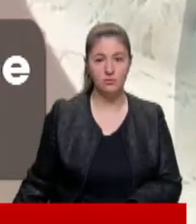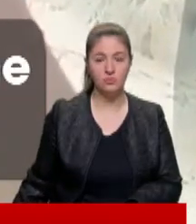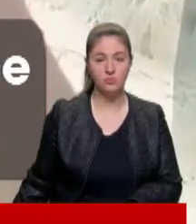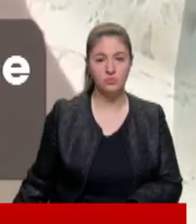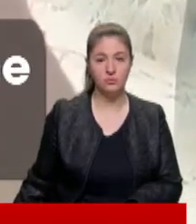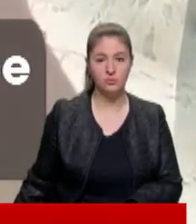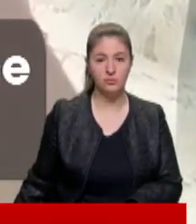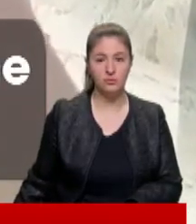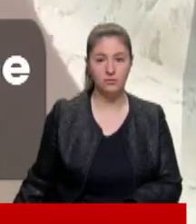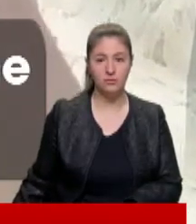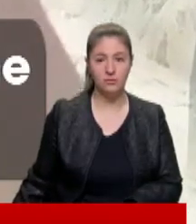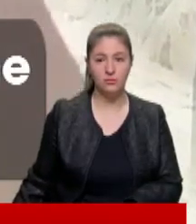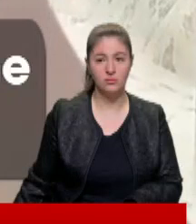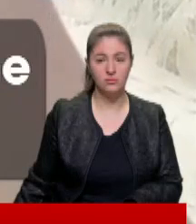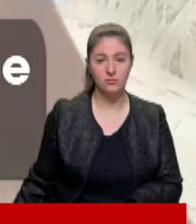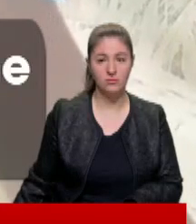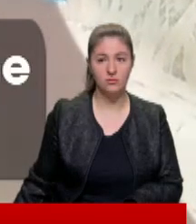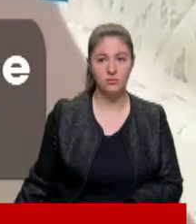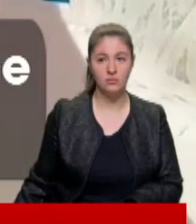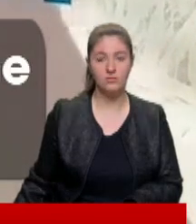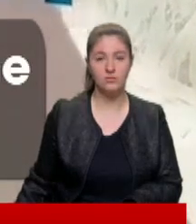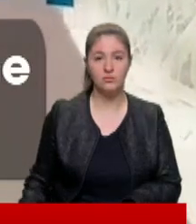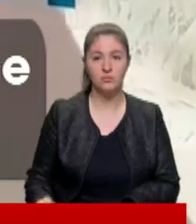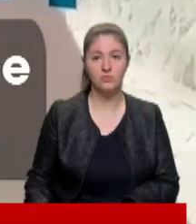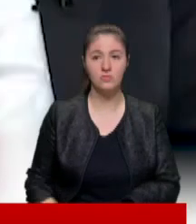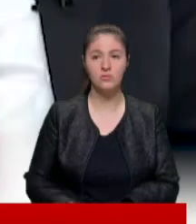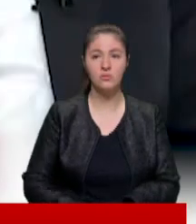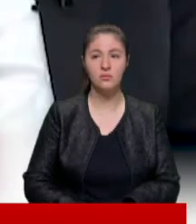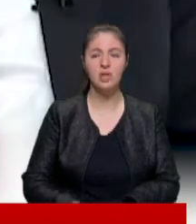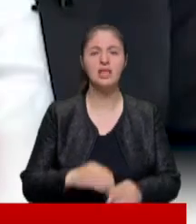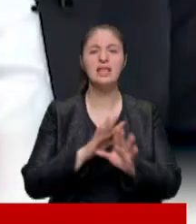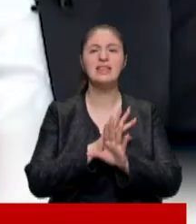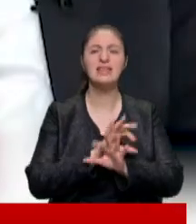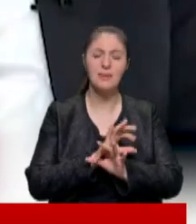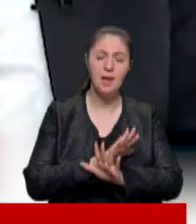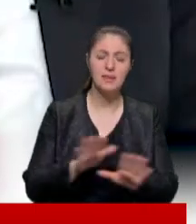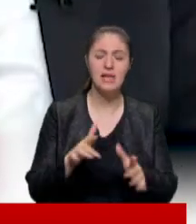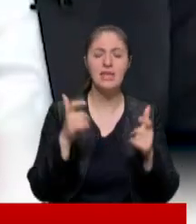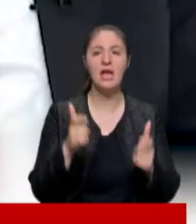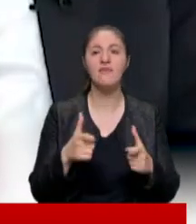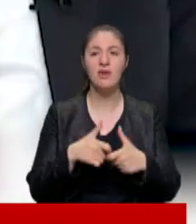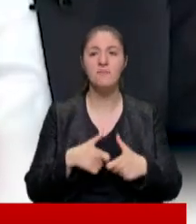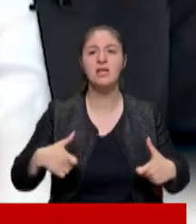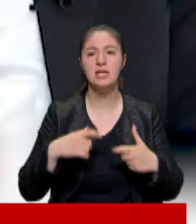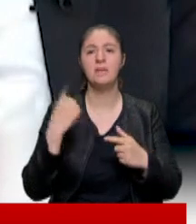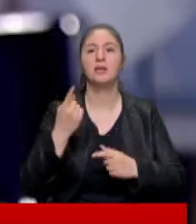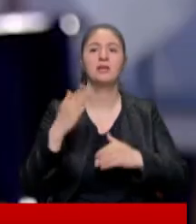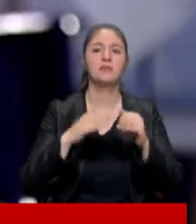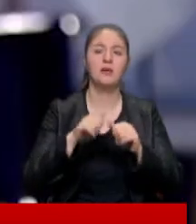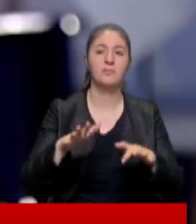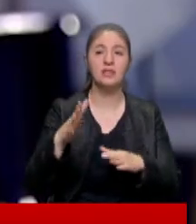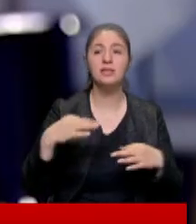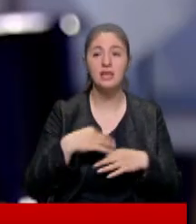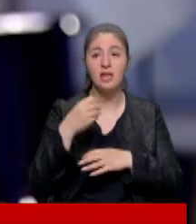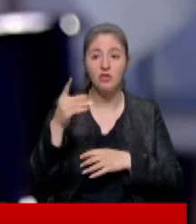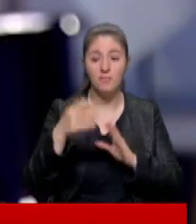bayrağını içine sindirememiş bir meczupla karşı karşıya Türkiye. Tamamıyla yerli ve milli bir yapı. Sayın